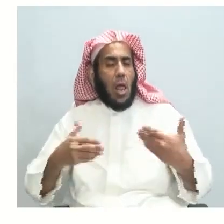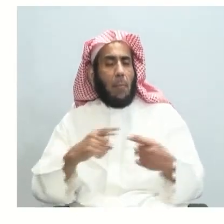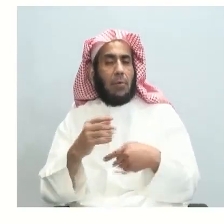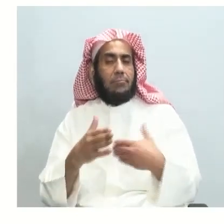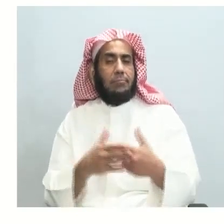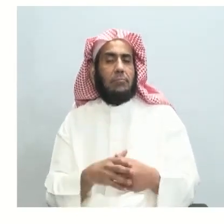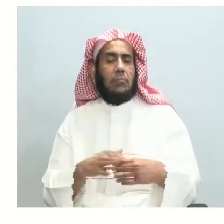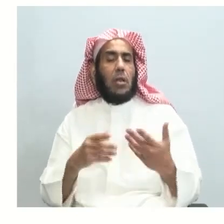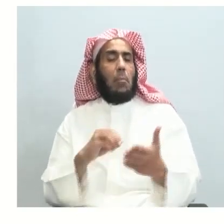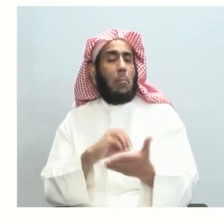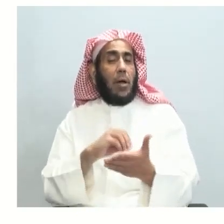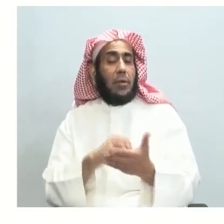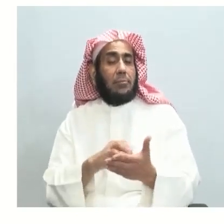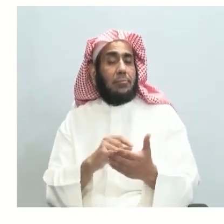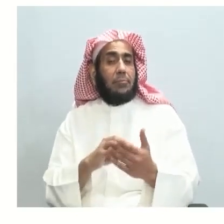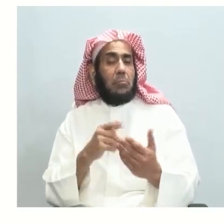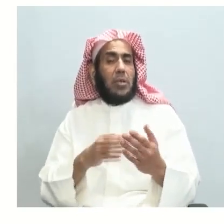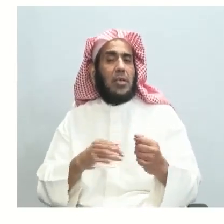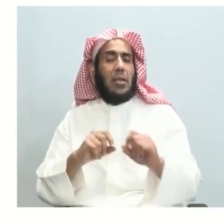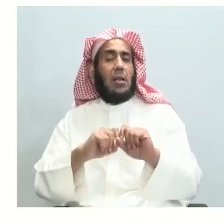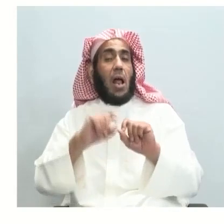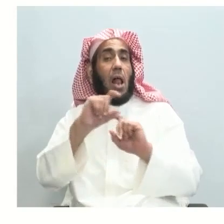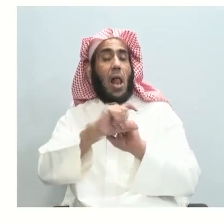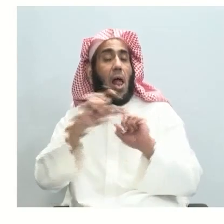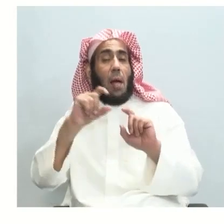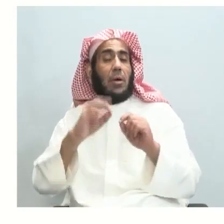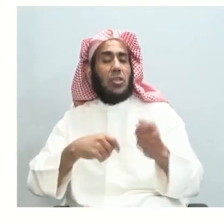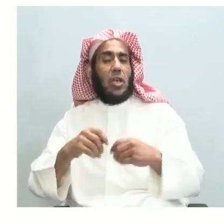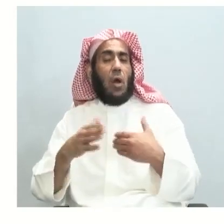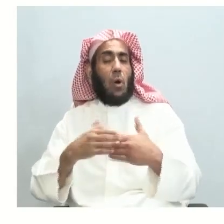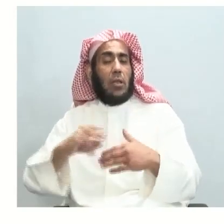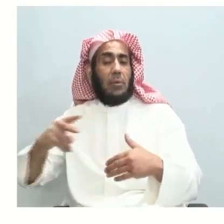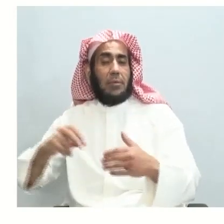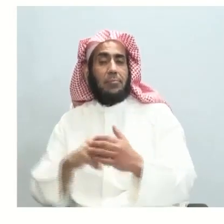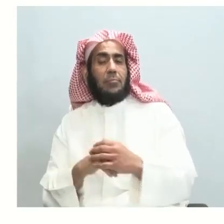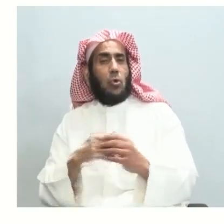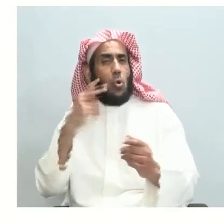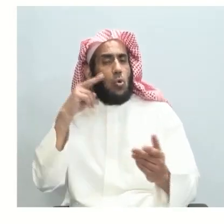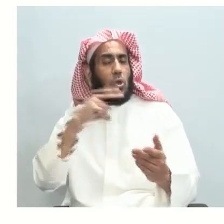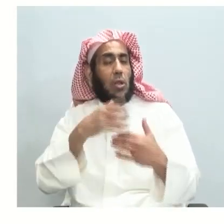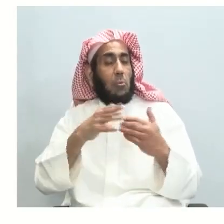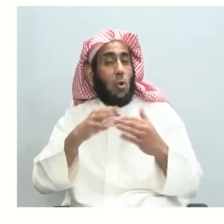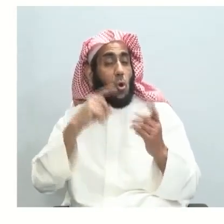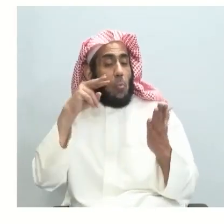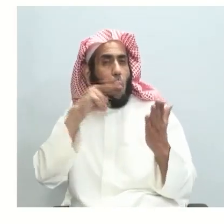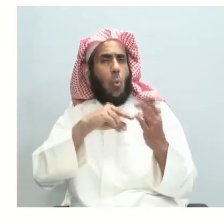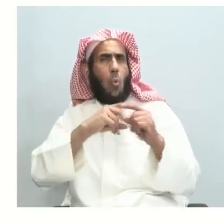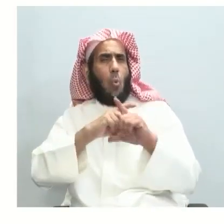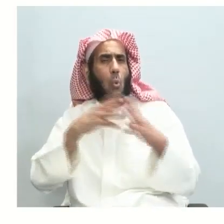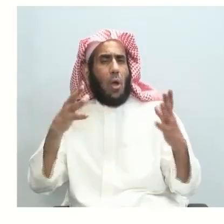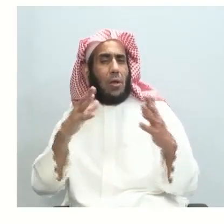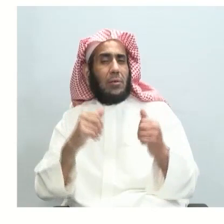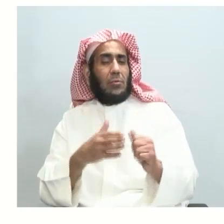وتكون هذه اللعبه عباره عن علامات التجاريه و خدماتها وبالتالي حينما يشاهد العميل كثيرا قد